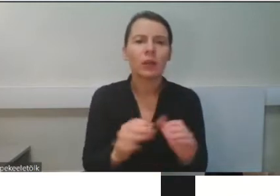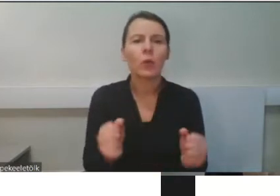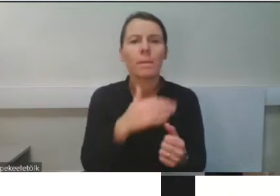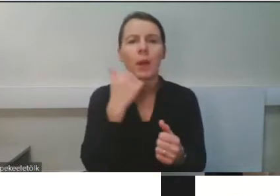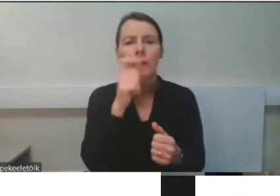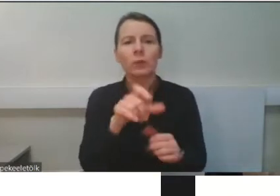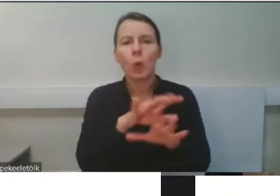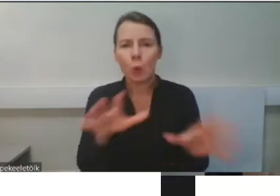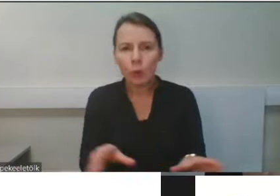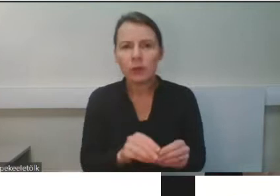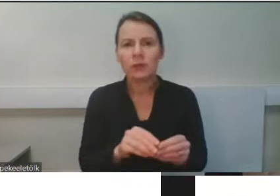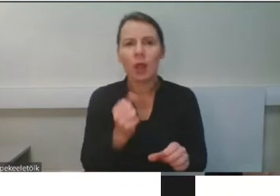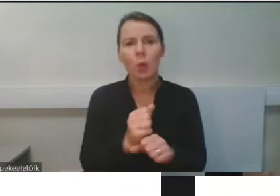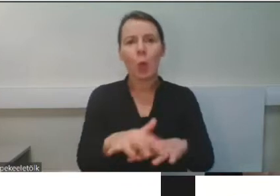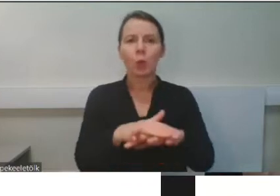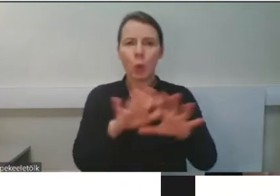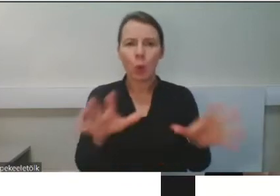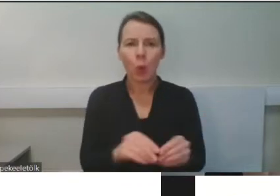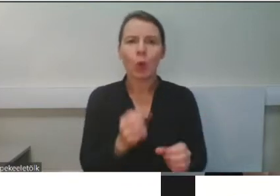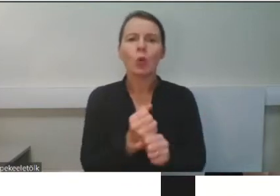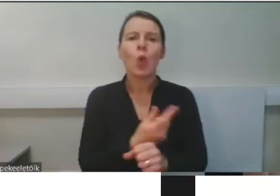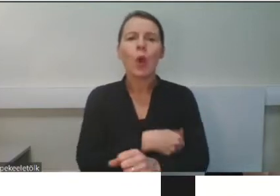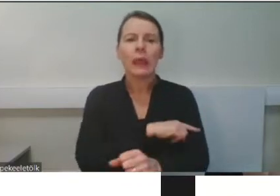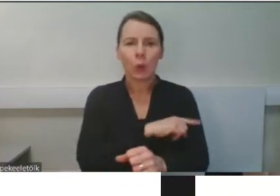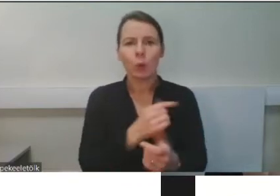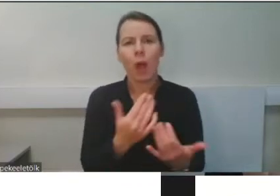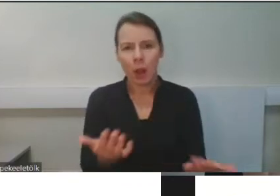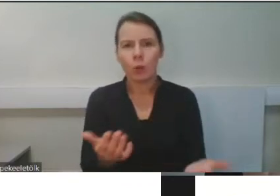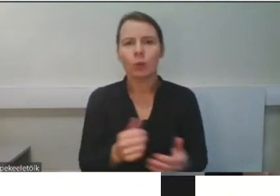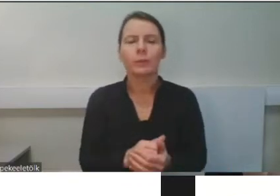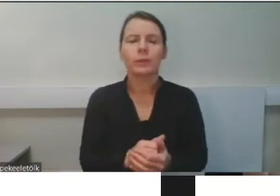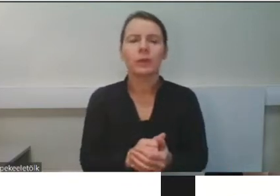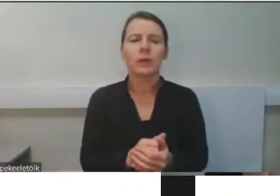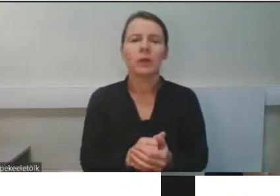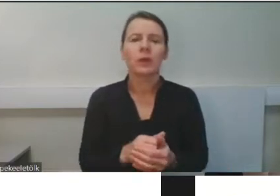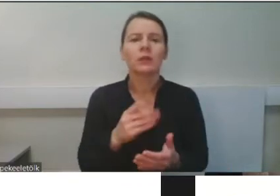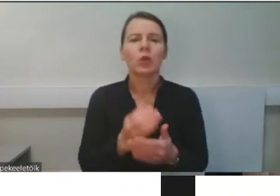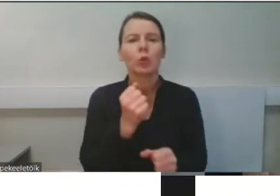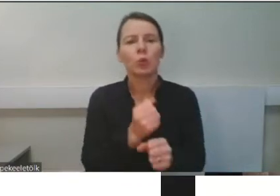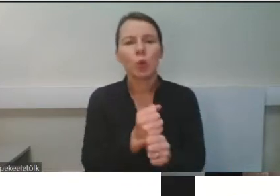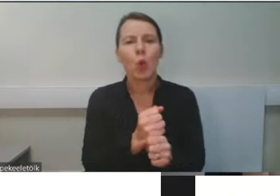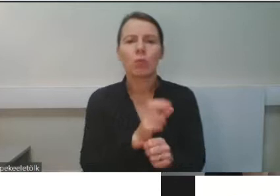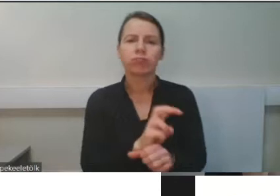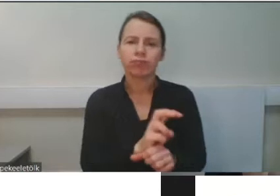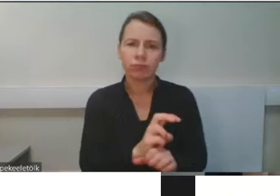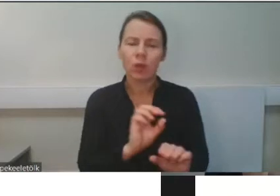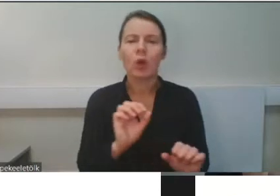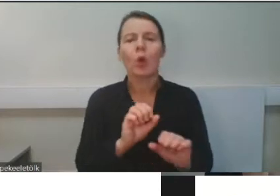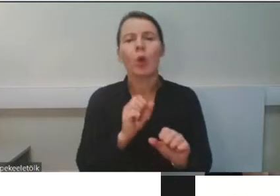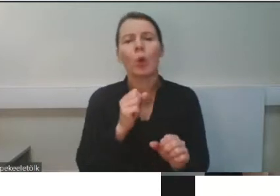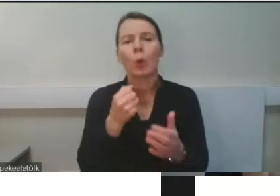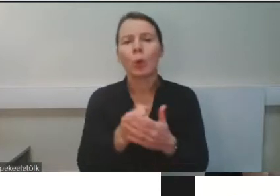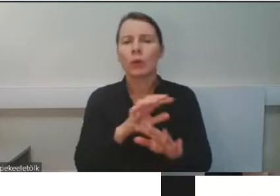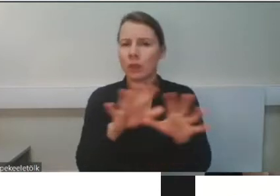tööturul kokku. Ehk siis nii need inimesed, kellel on puue või ei ole puuet või on töövõime vähenemine või ei ole. Ehk siis võrrelda siis